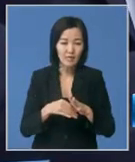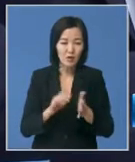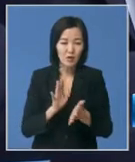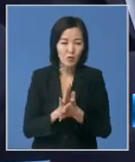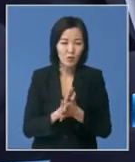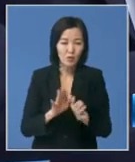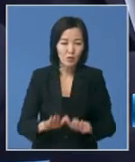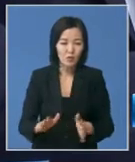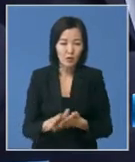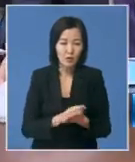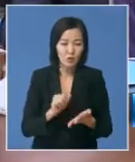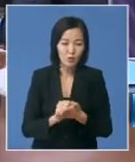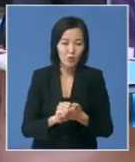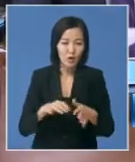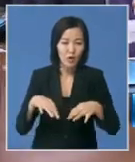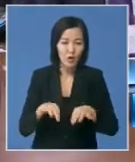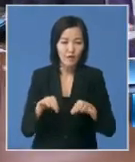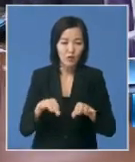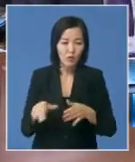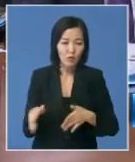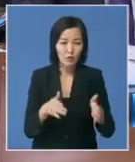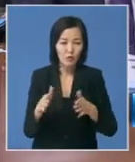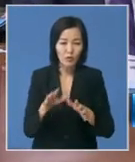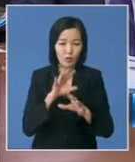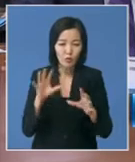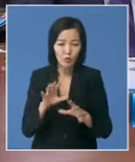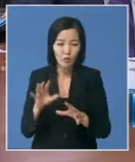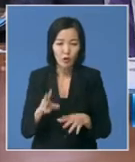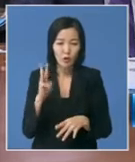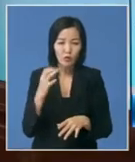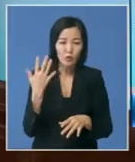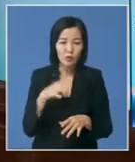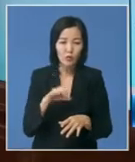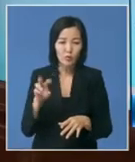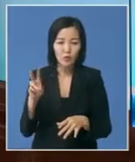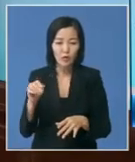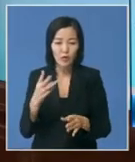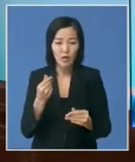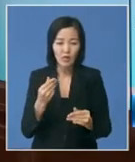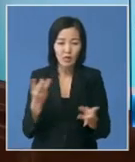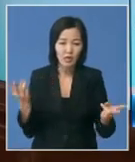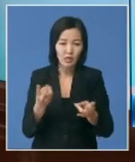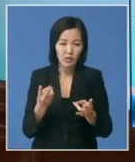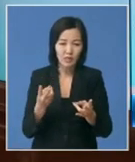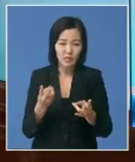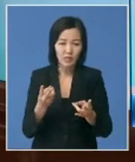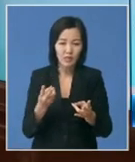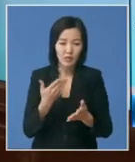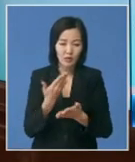және автокөлік жолдарын күтіп ұстауға байланысты 350 миллион теңге көлемінде қаражат қажетін тілге